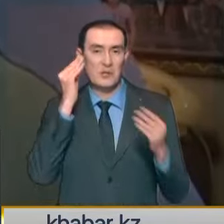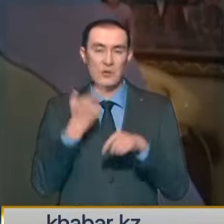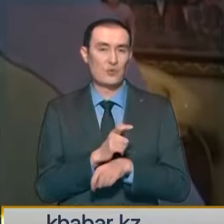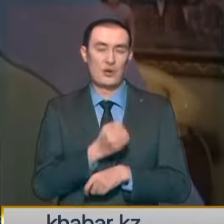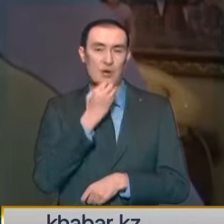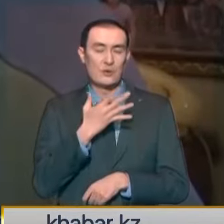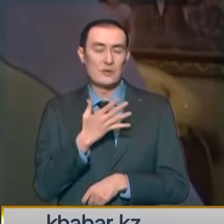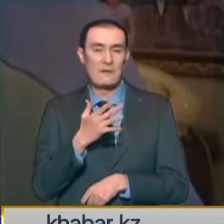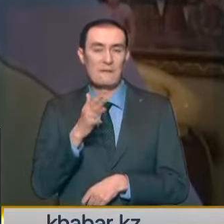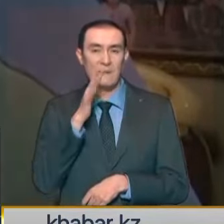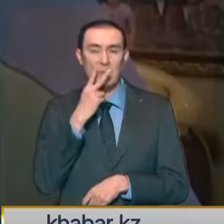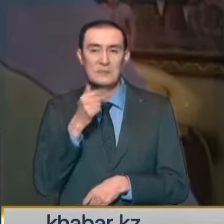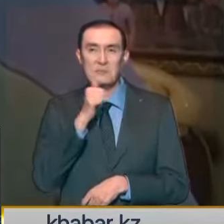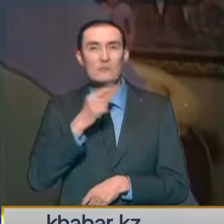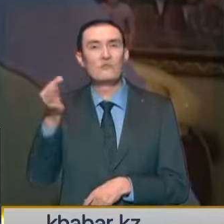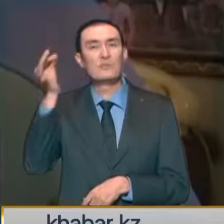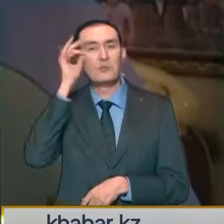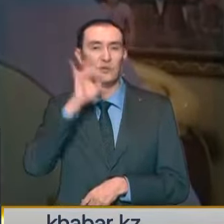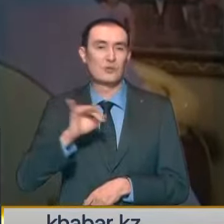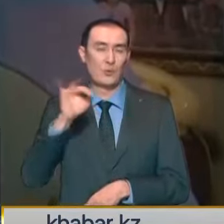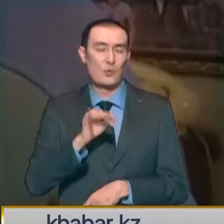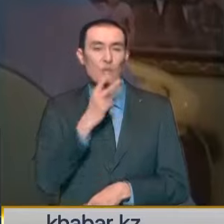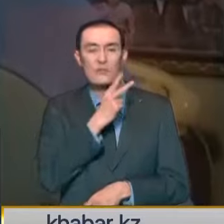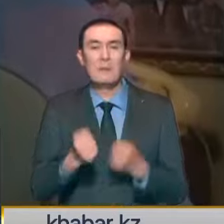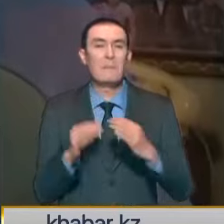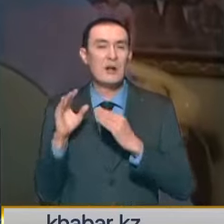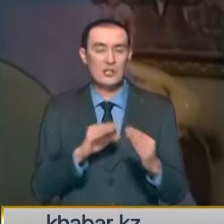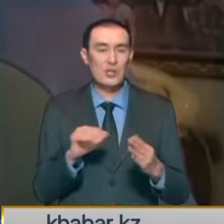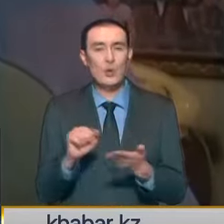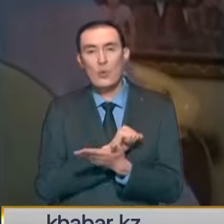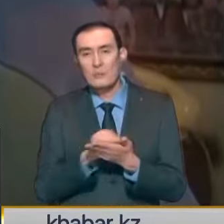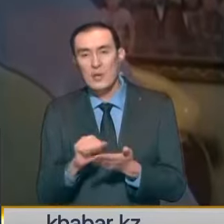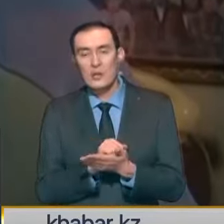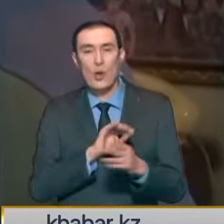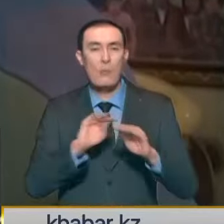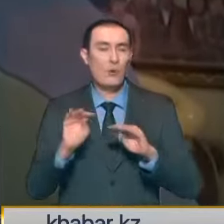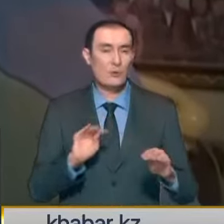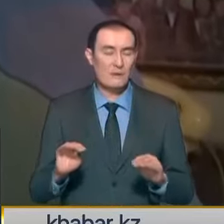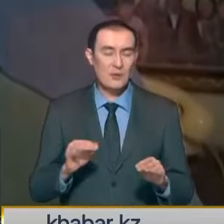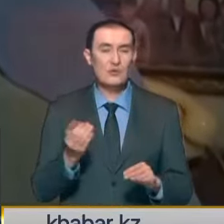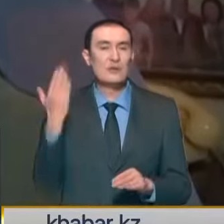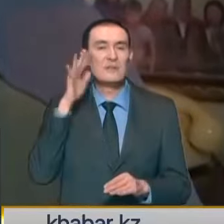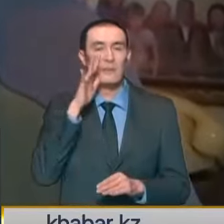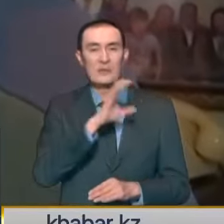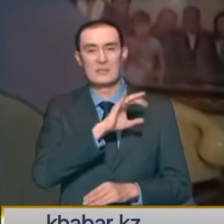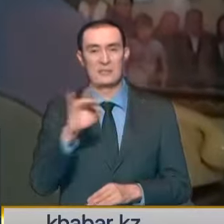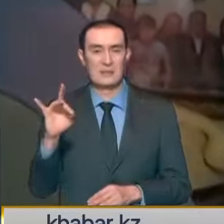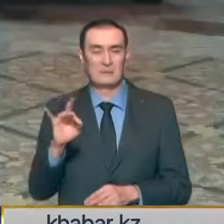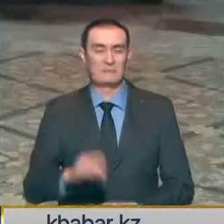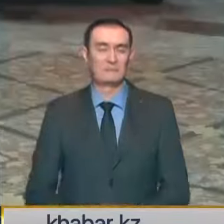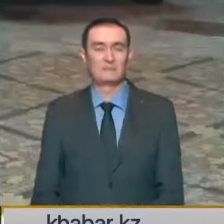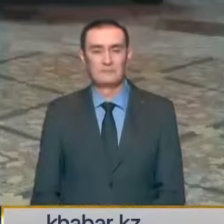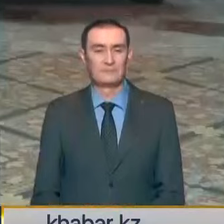хорошие. На время испытал ностальгию. Увидел машины, документы, оборудование еще со времен Советского